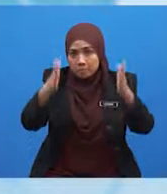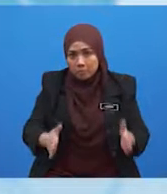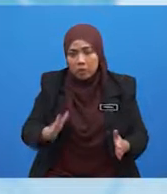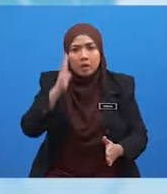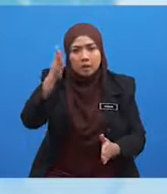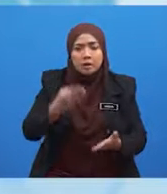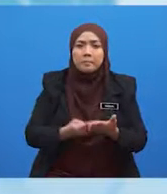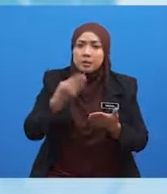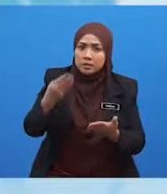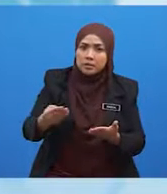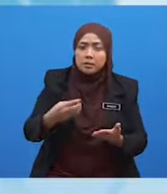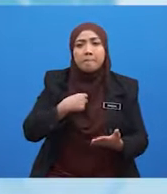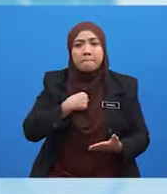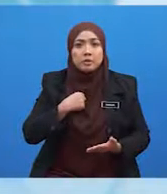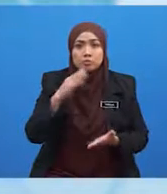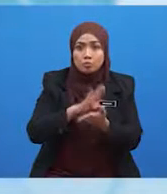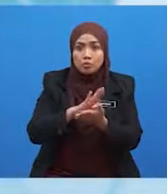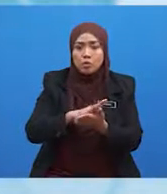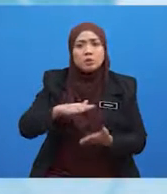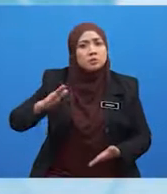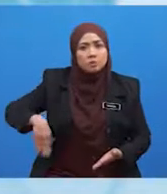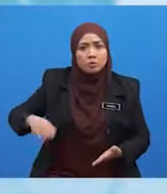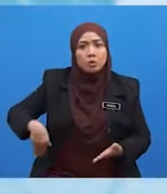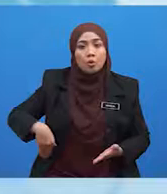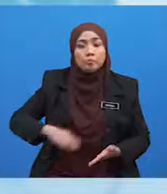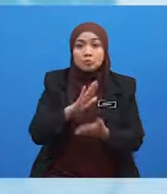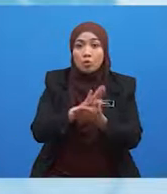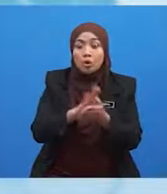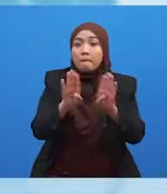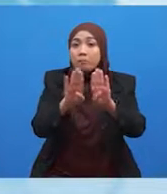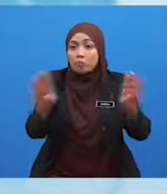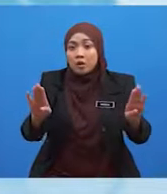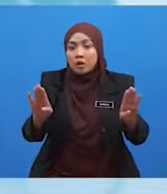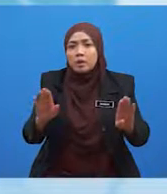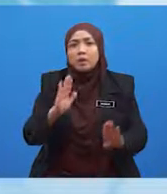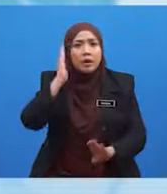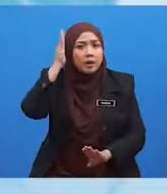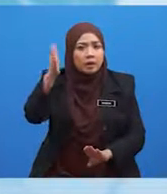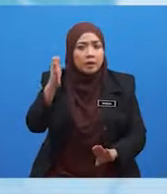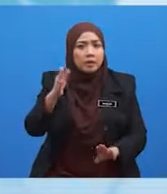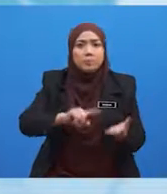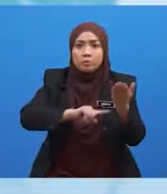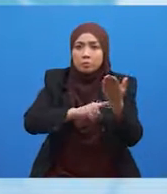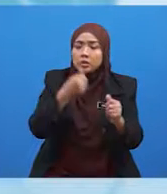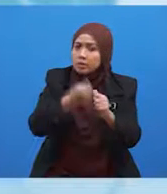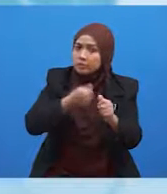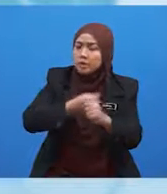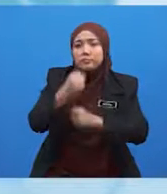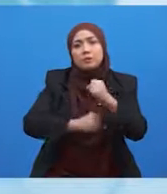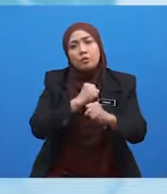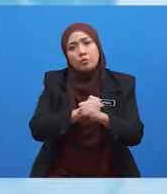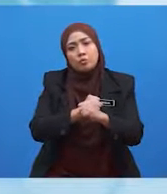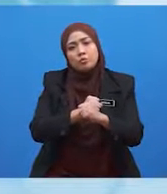pakaian seragam sekolah sebelum sesi persekolahan baru bermula yang akan bermula pada awal setiap tahun